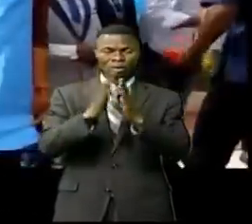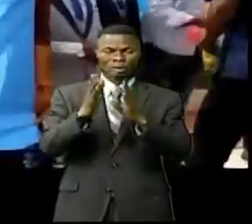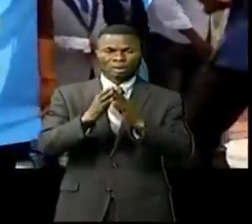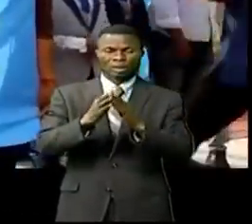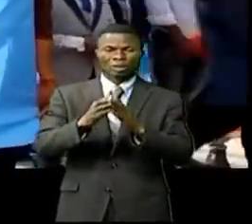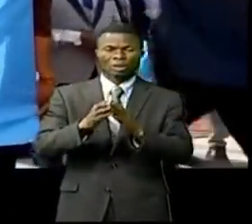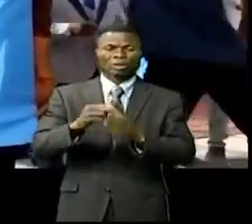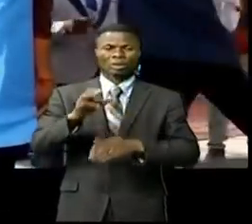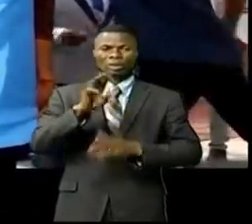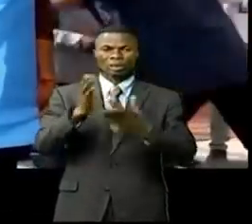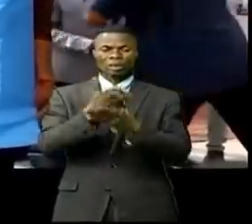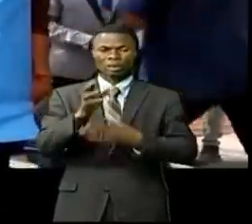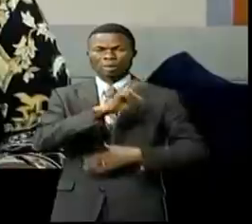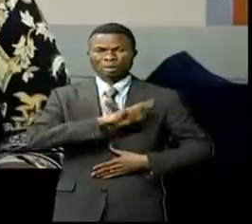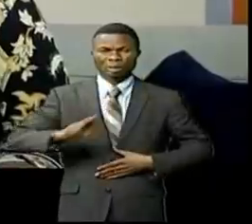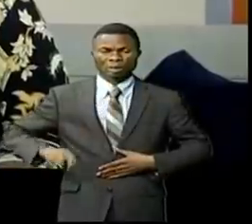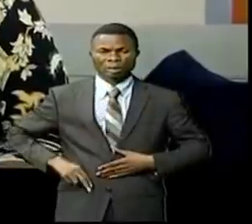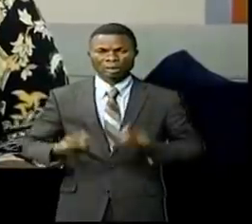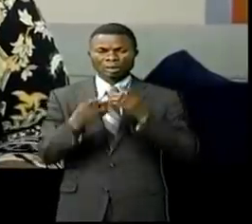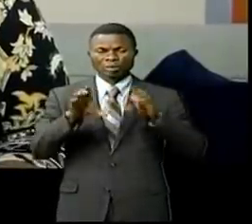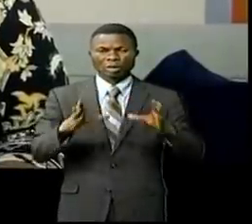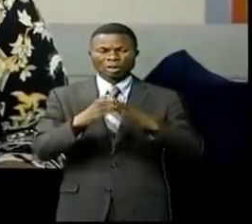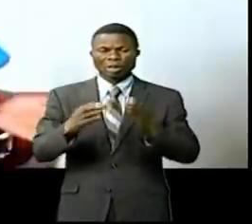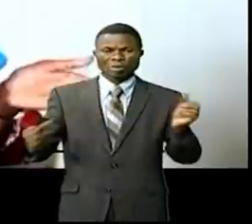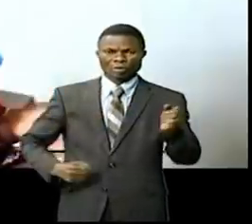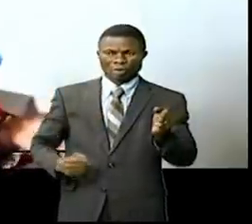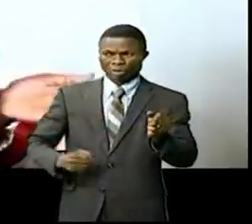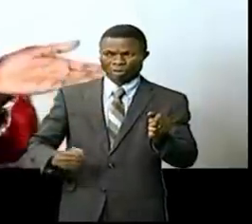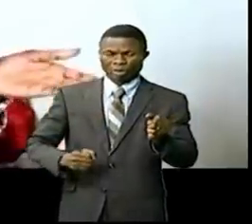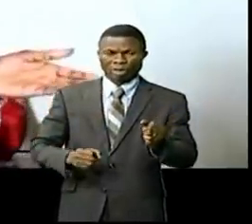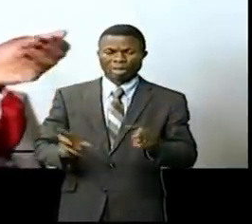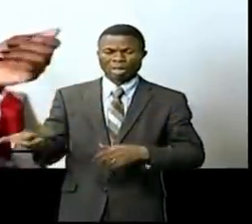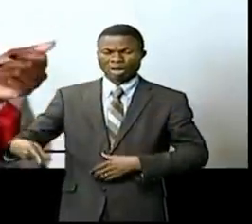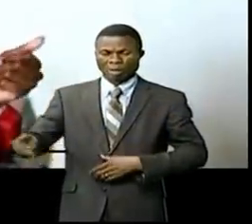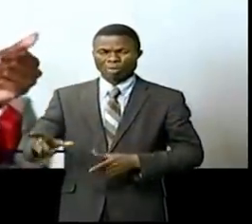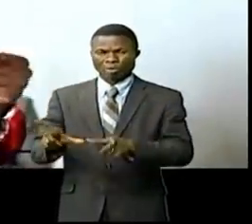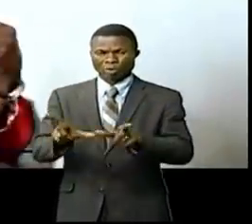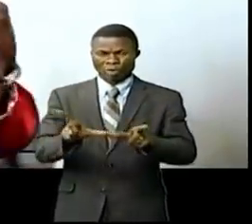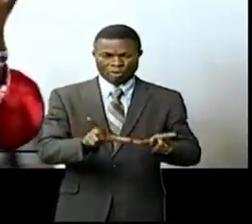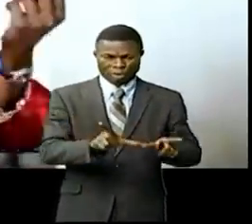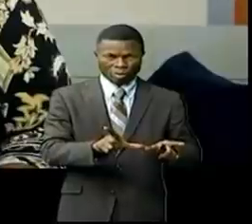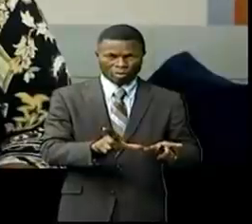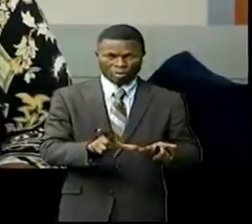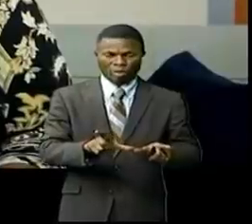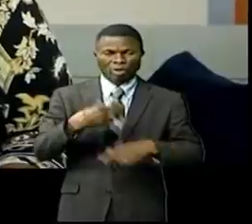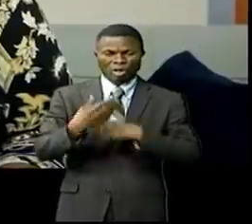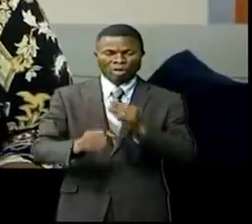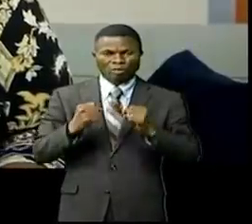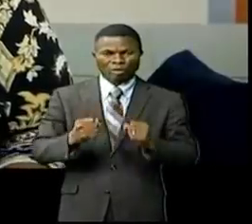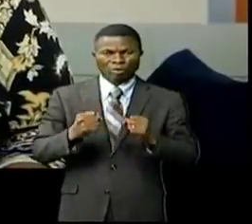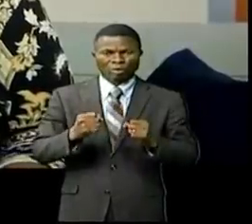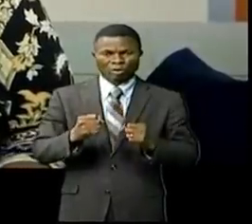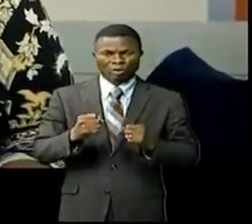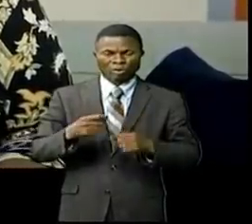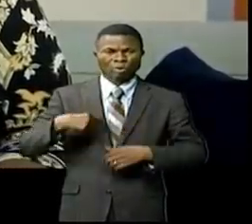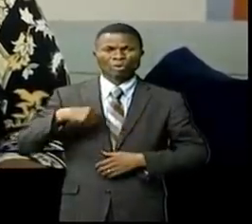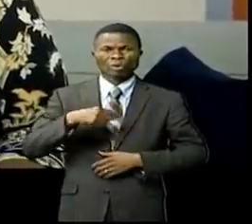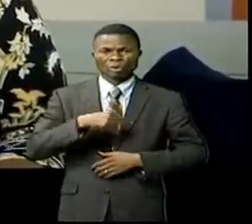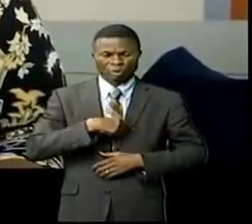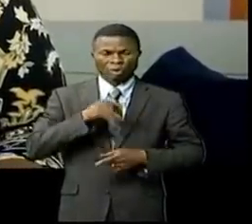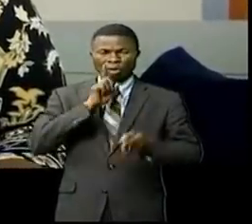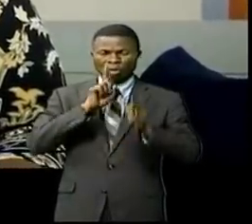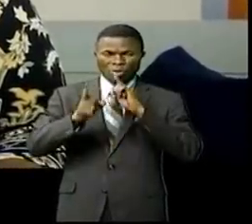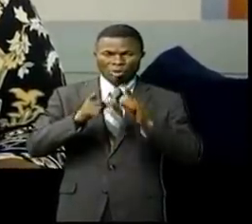entre la RDC et l'Angola. La province du Lualaba a toujours marqué le point. Nous avons pu